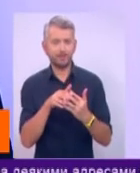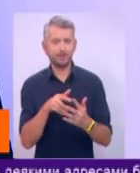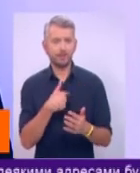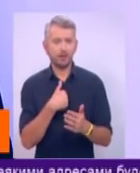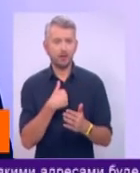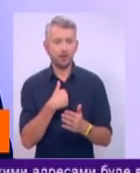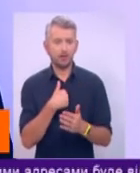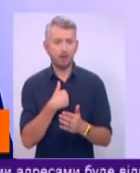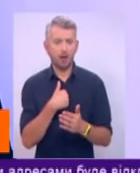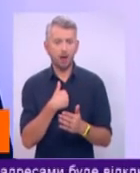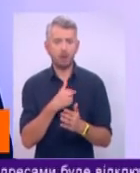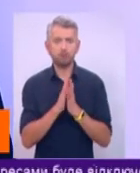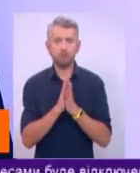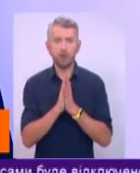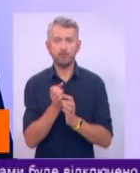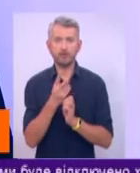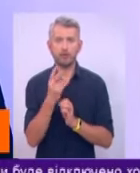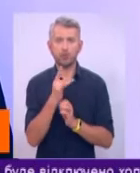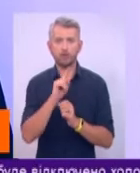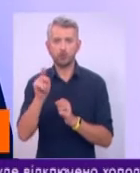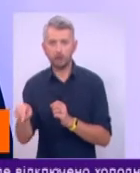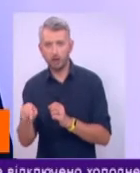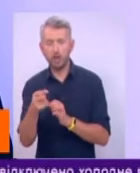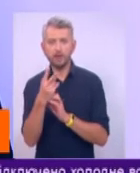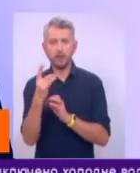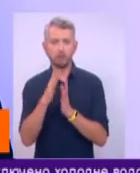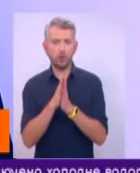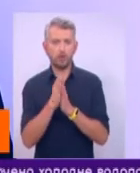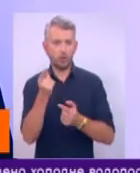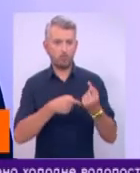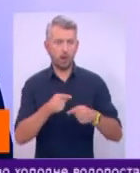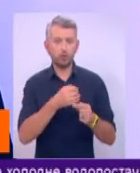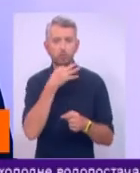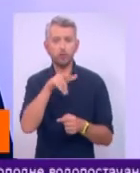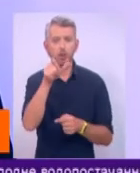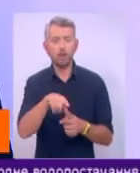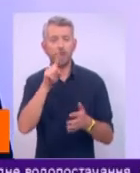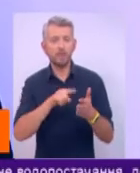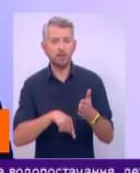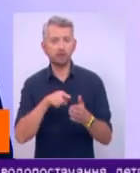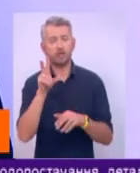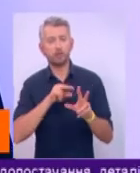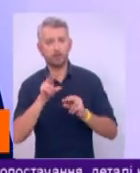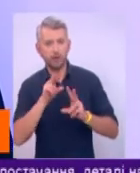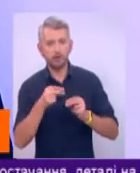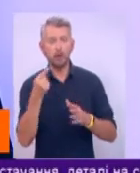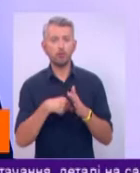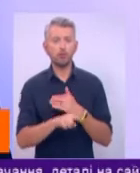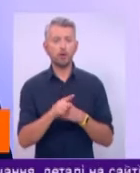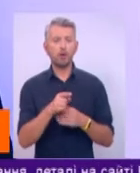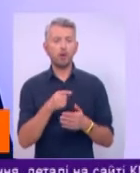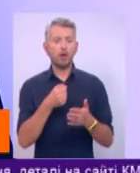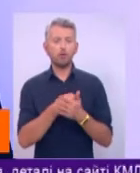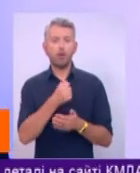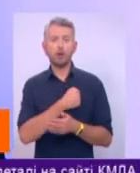Очина считав 12 разів туди, і коли їхав назад, теж считав. Тобто будь-яка людина, вона вірить і вона сподівається. Тому до